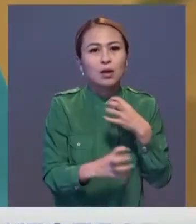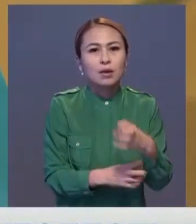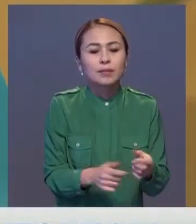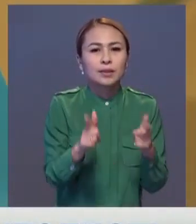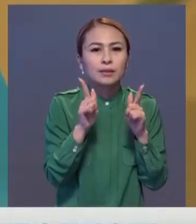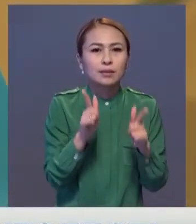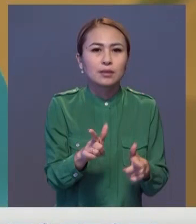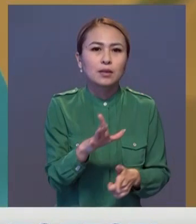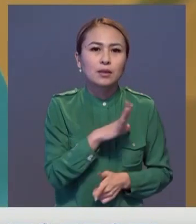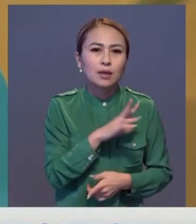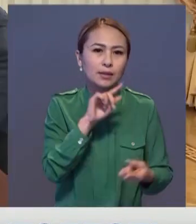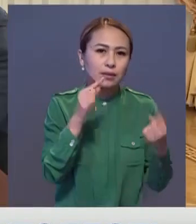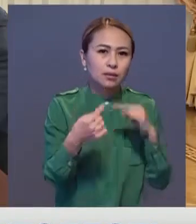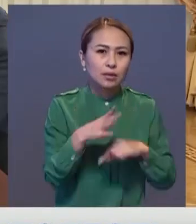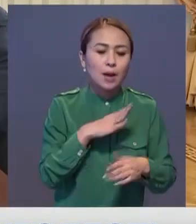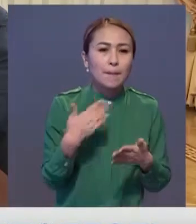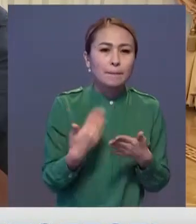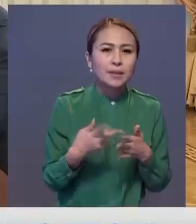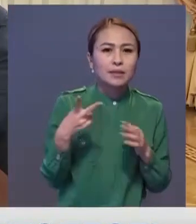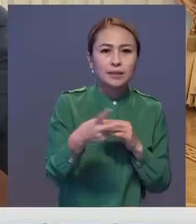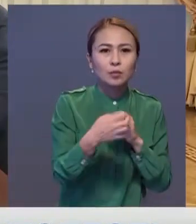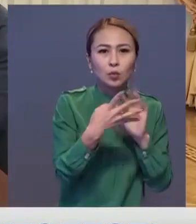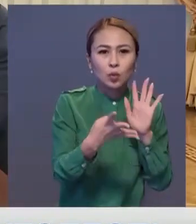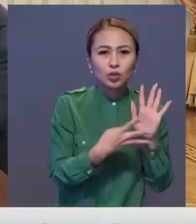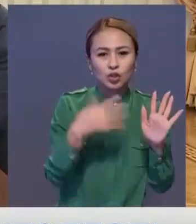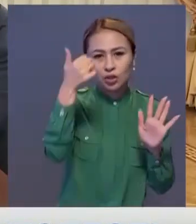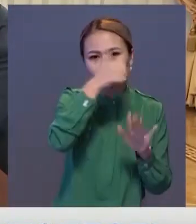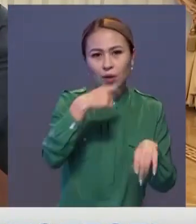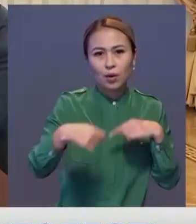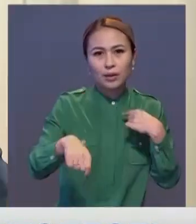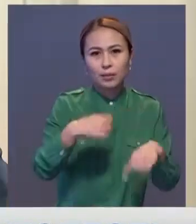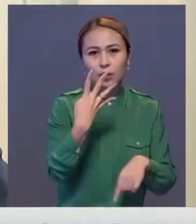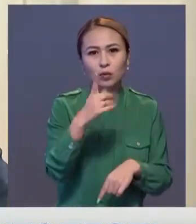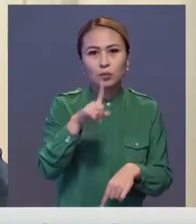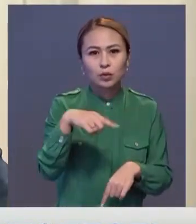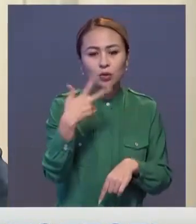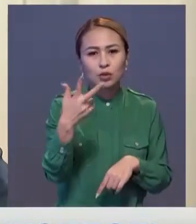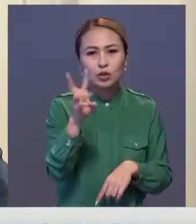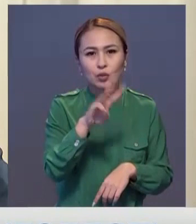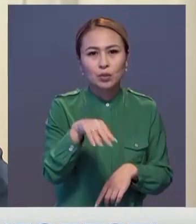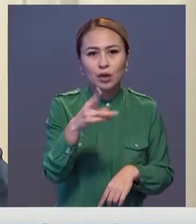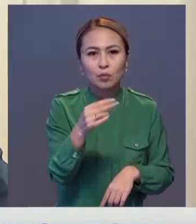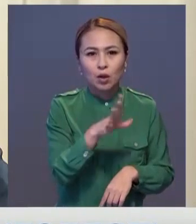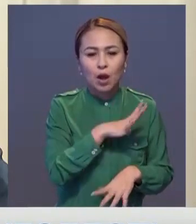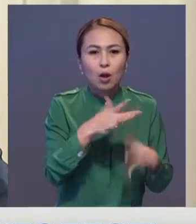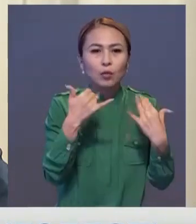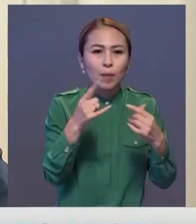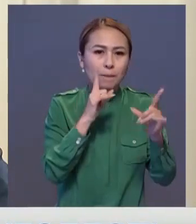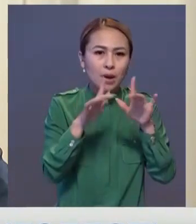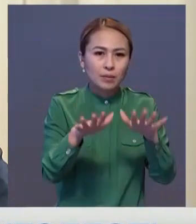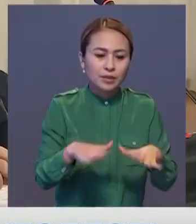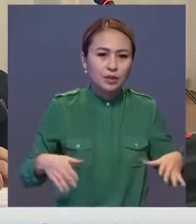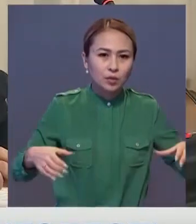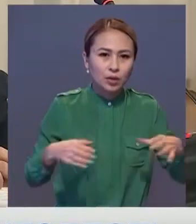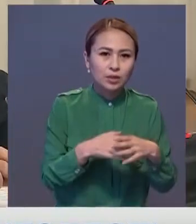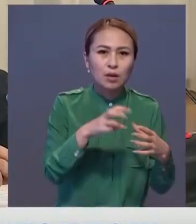жайлаған індеттің тигізген кері әсері де бар. Мәселен, 2019 жылы тауар айналымы 3 миллиард болған. Бүгін